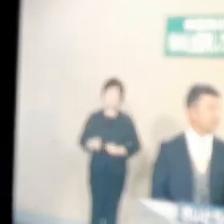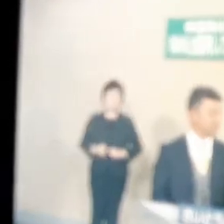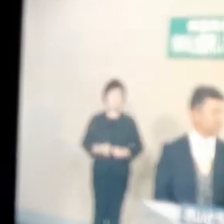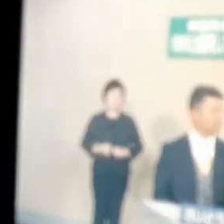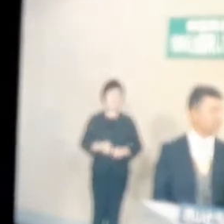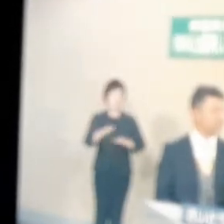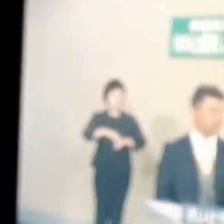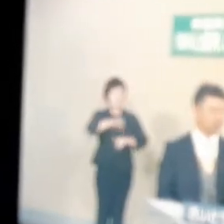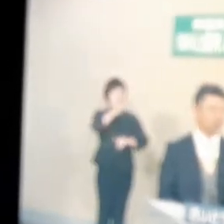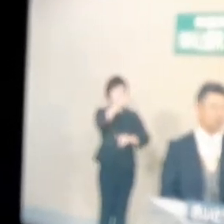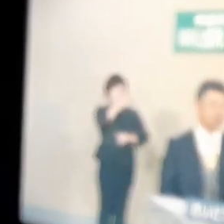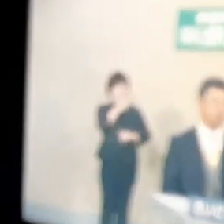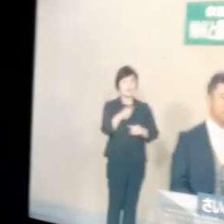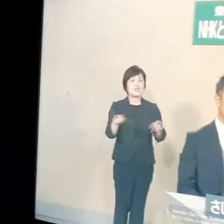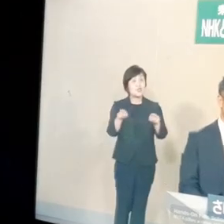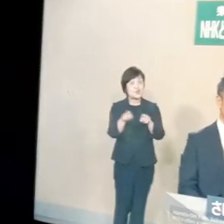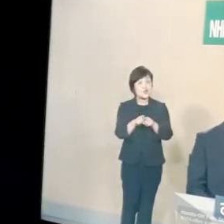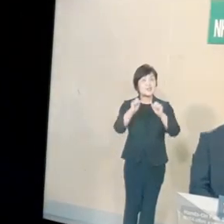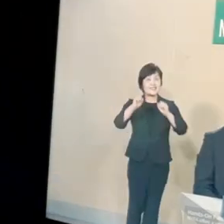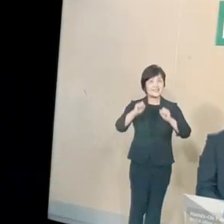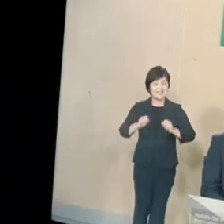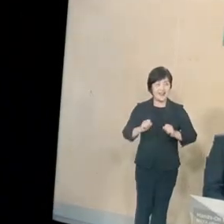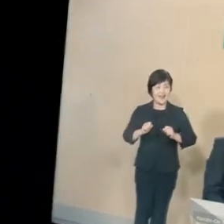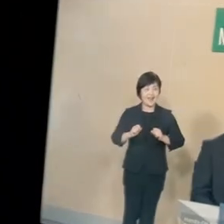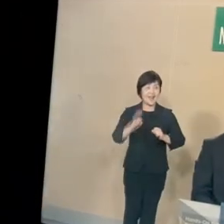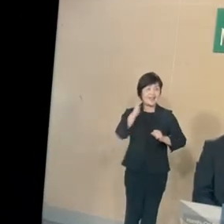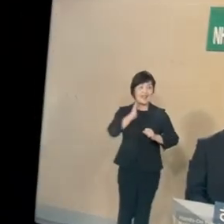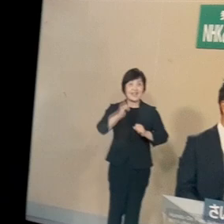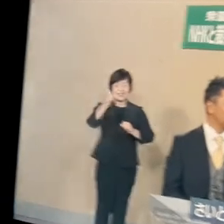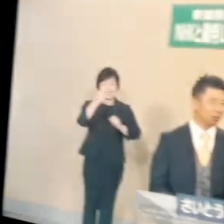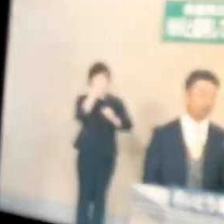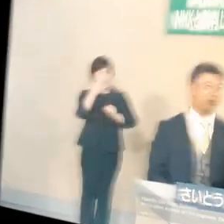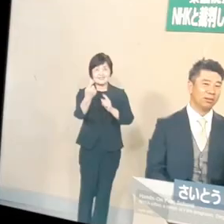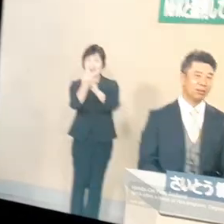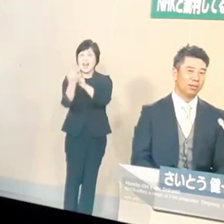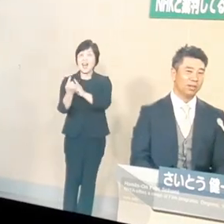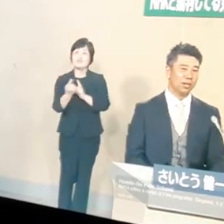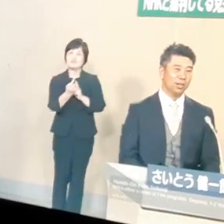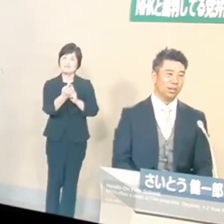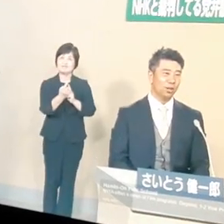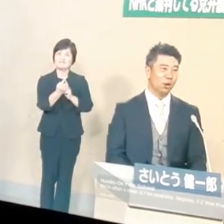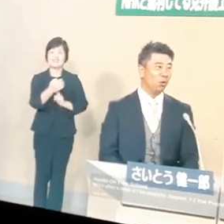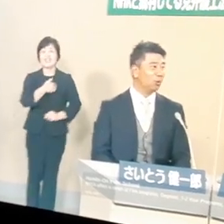方が、一緒にいた方が、大臣とかといっぱいいるじゃないですかって言って、実際会った